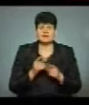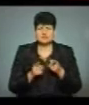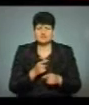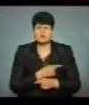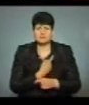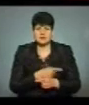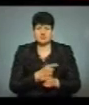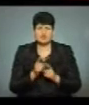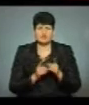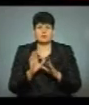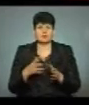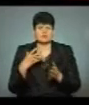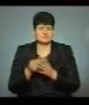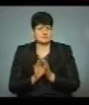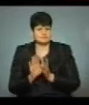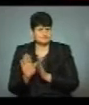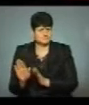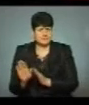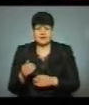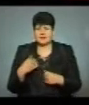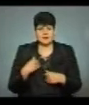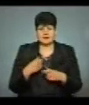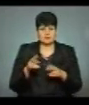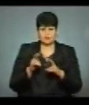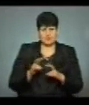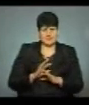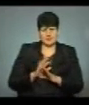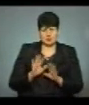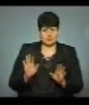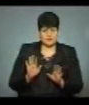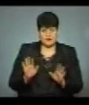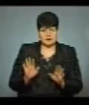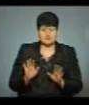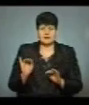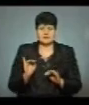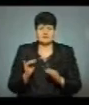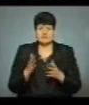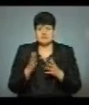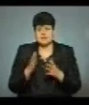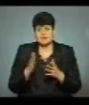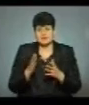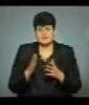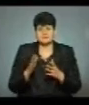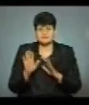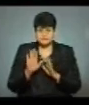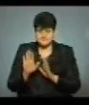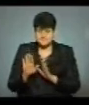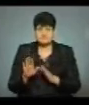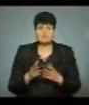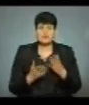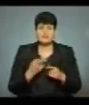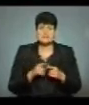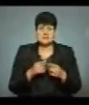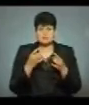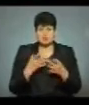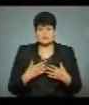піде своїм шляхом. І я не беруся її аналізувати і ставити якісь прогнози з цього приводу, але це